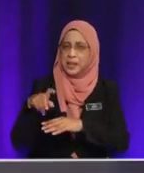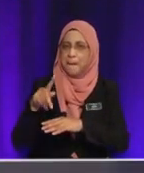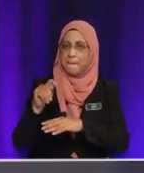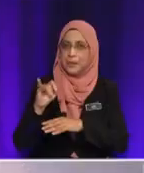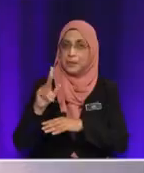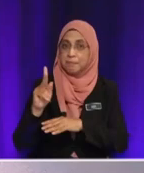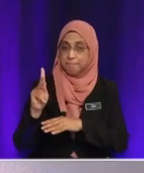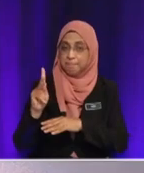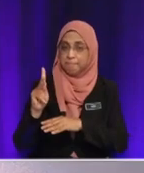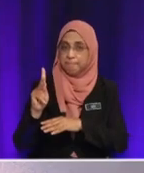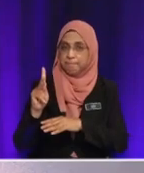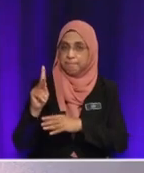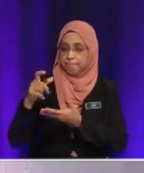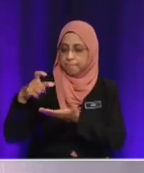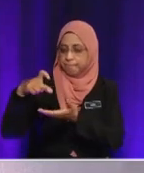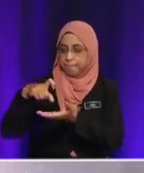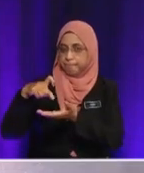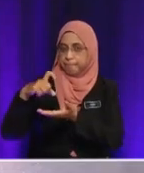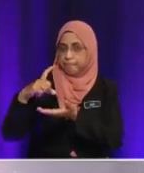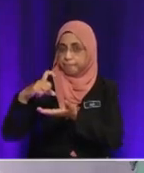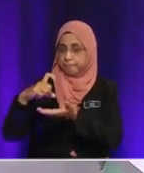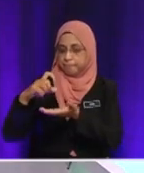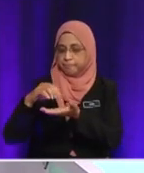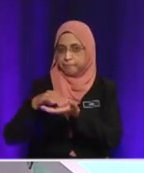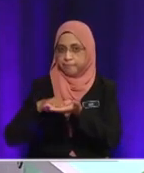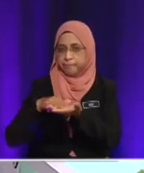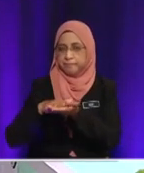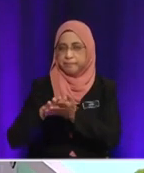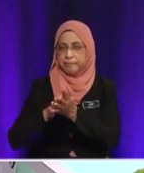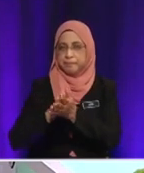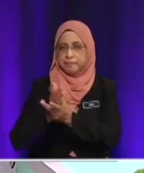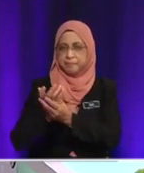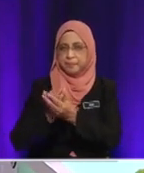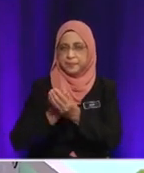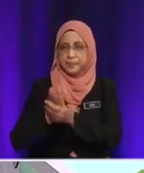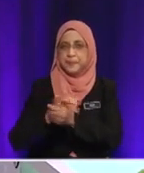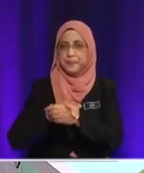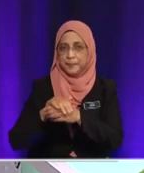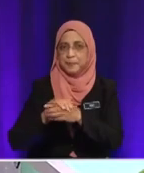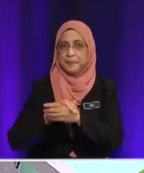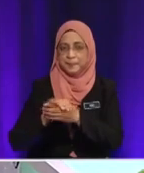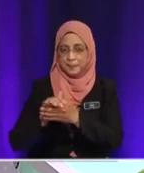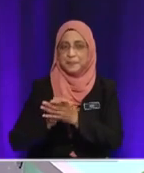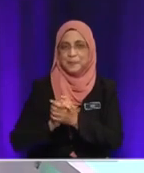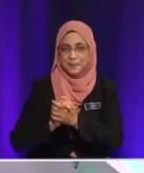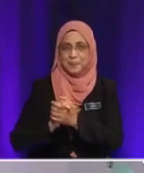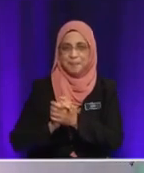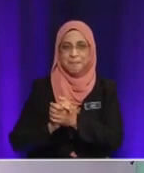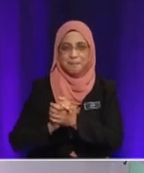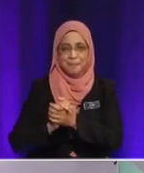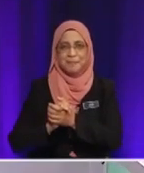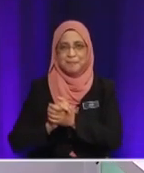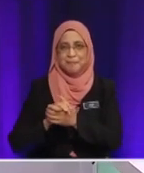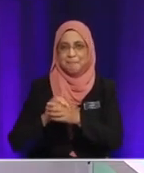Fika. Yang first, kat tangan dulu. Okey. Okey. So, dekat cikgu dah buat tu, saya pun nak buat juga cikgu. Saya pakai